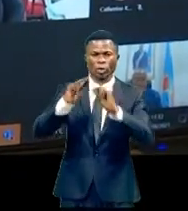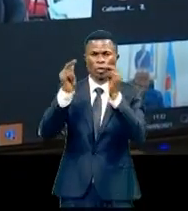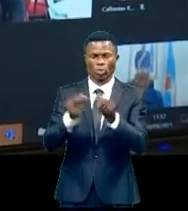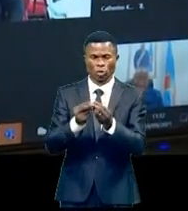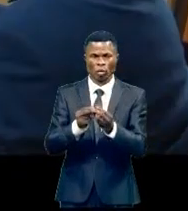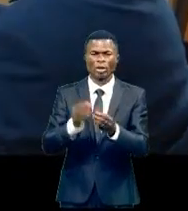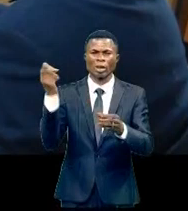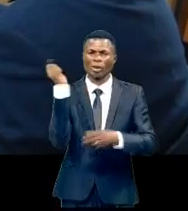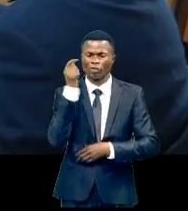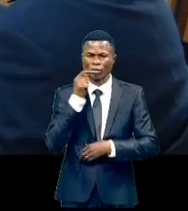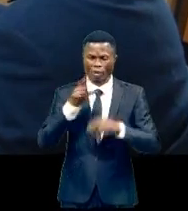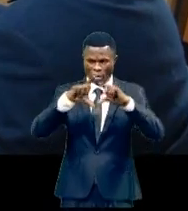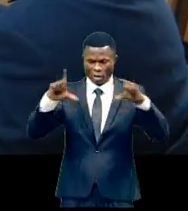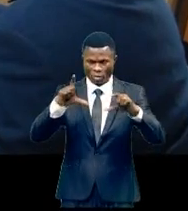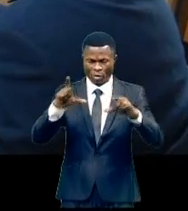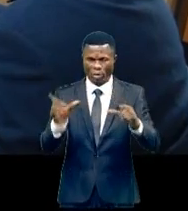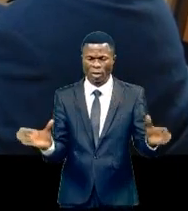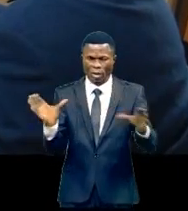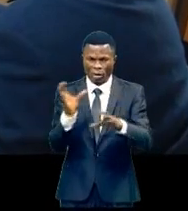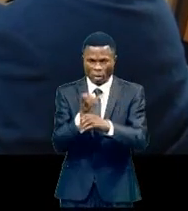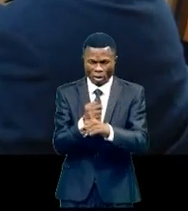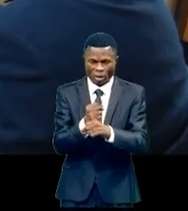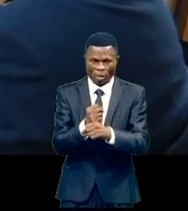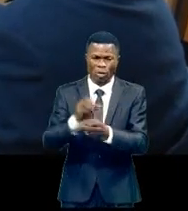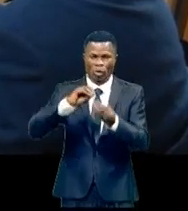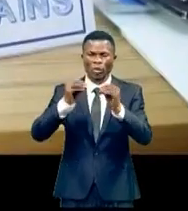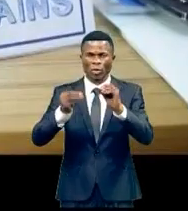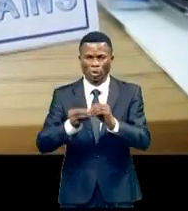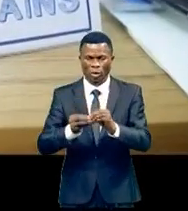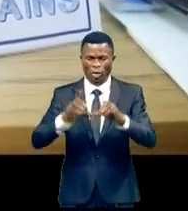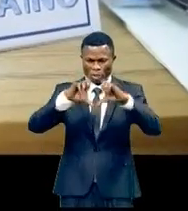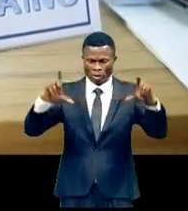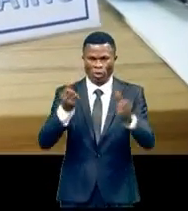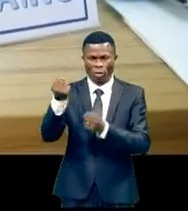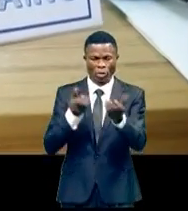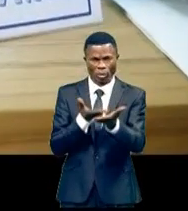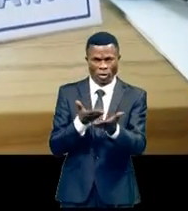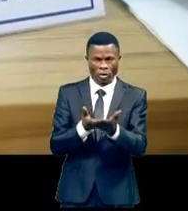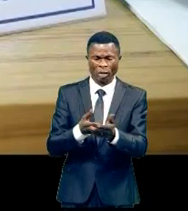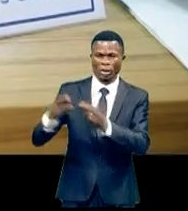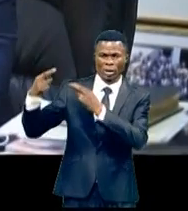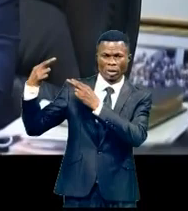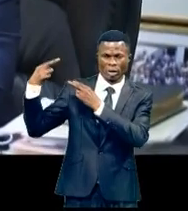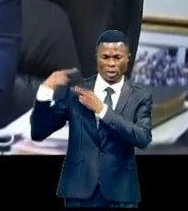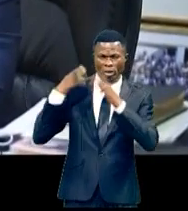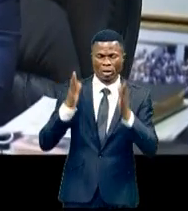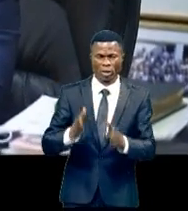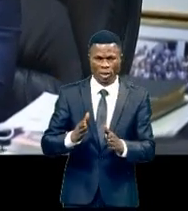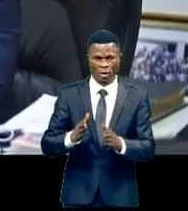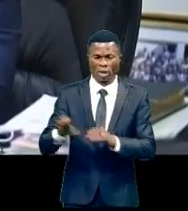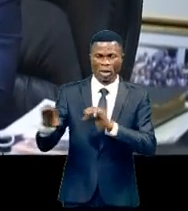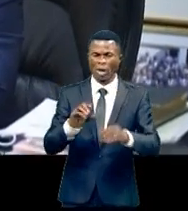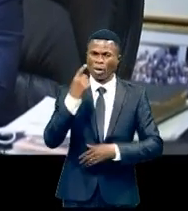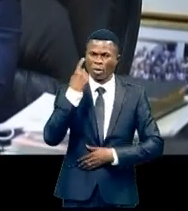de production des places pour synchroniser l'attribution des numéros sur les plaques. La responsabilisation d'un seul